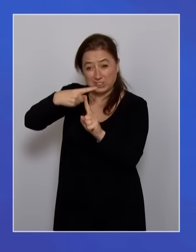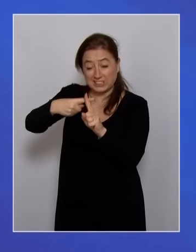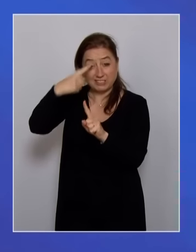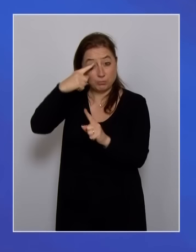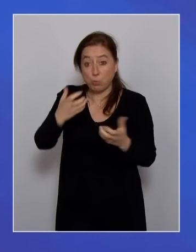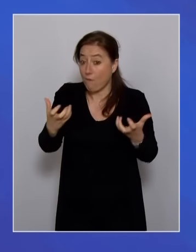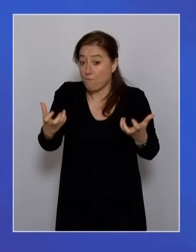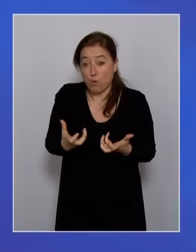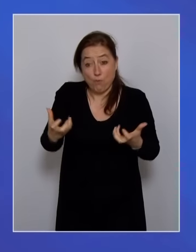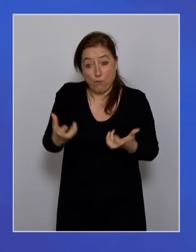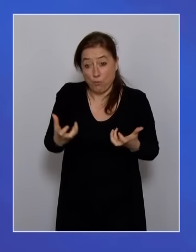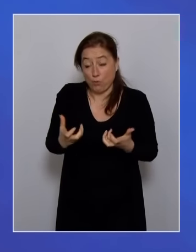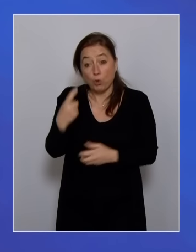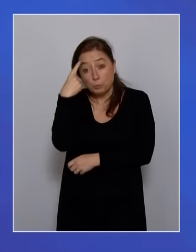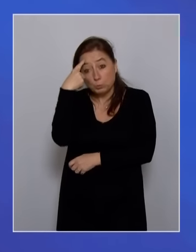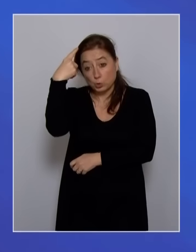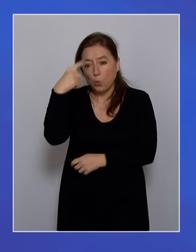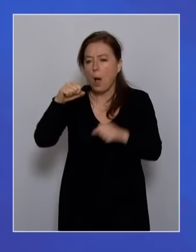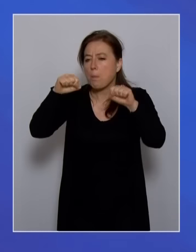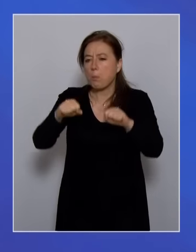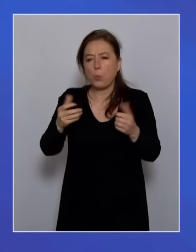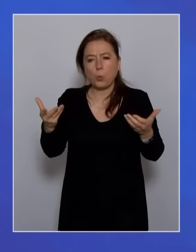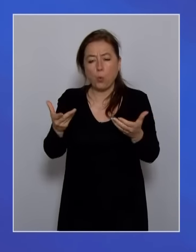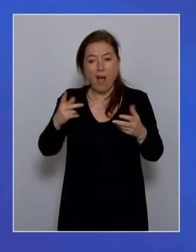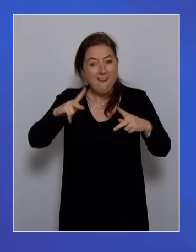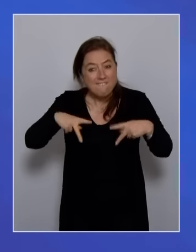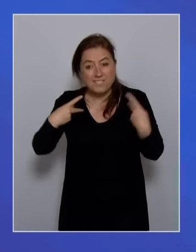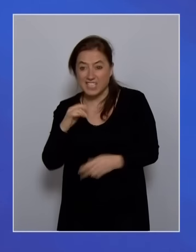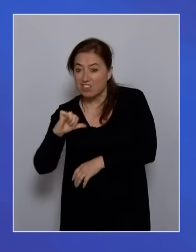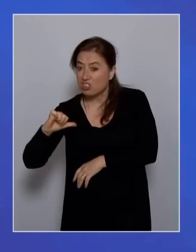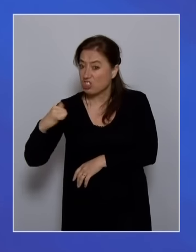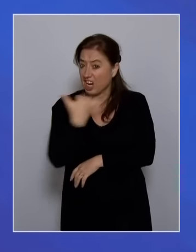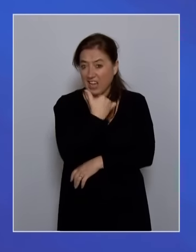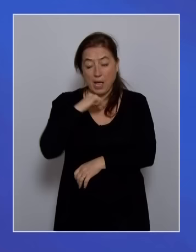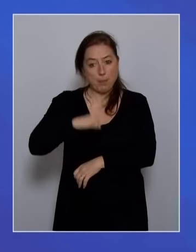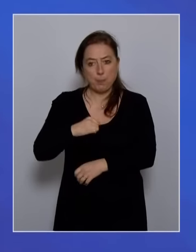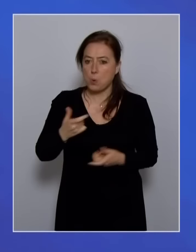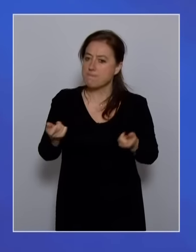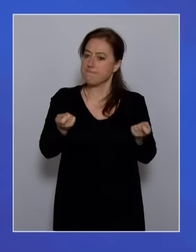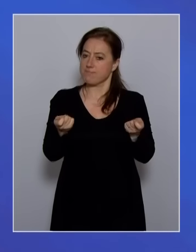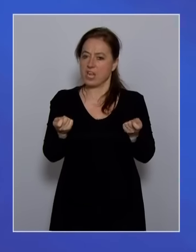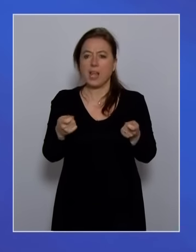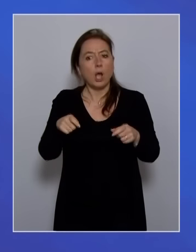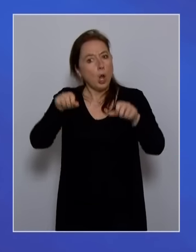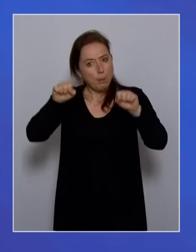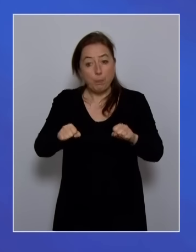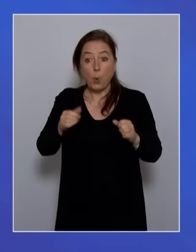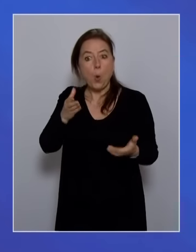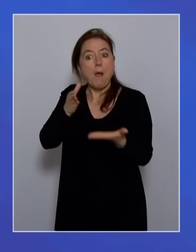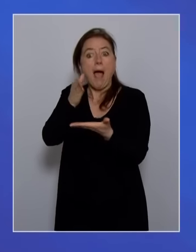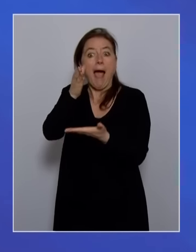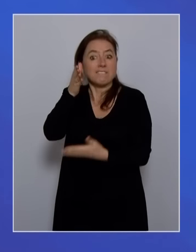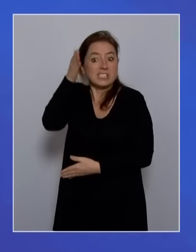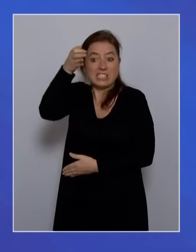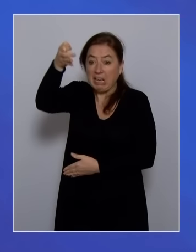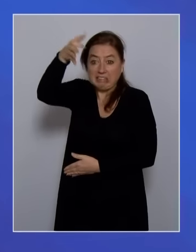je crois que nous pouvons reprendre le contrôle de nos vies de notre destin par la puissance la prospérité et l